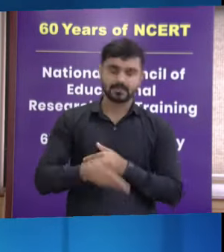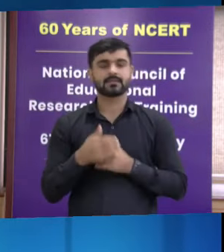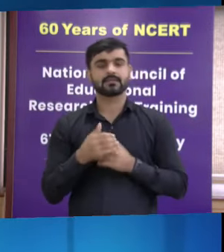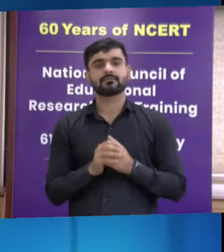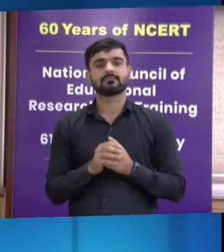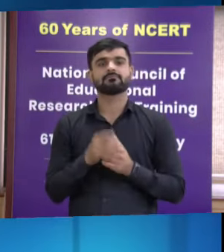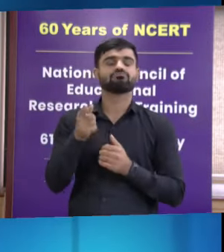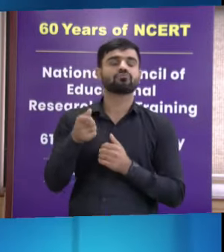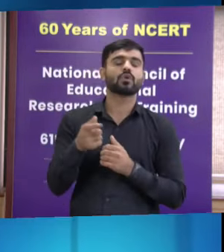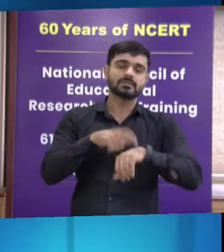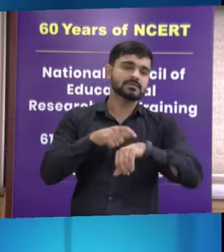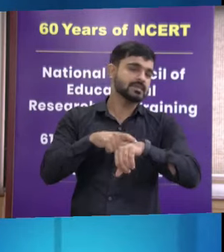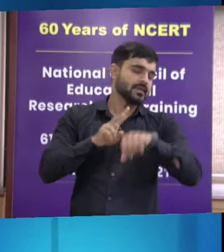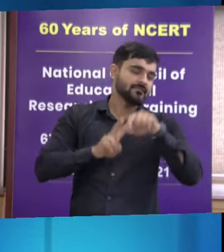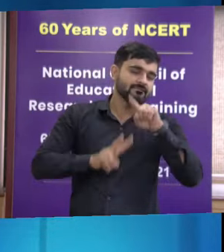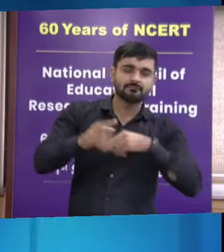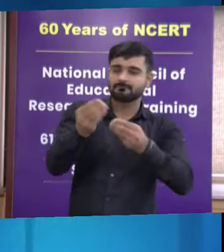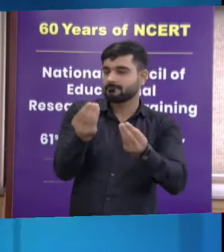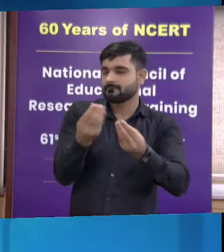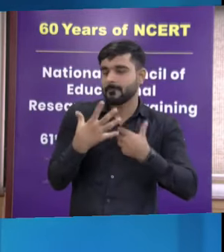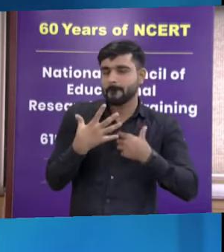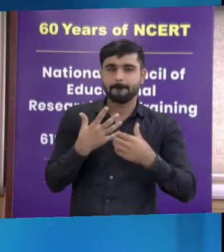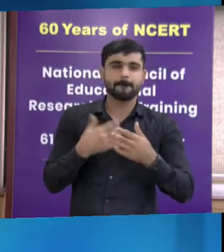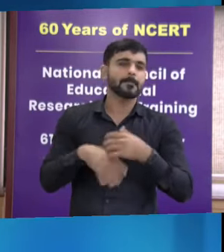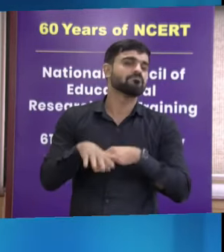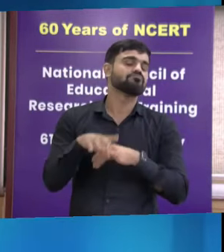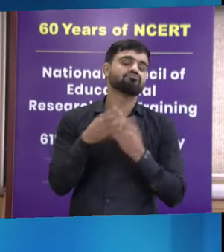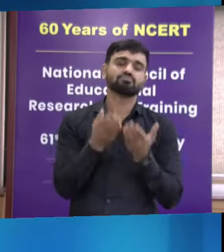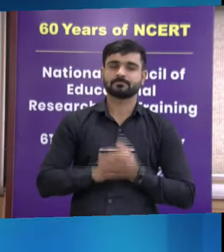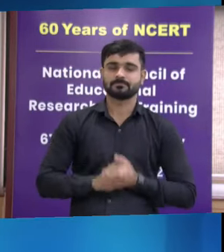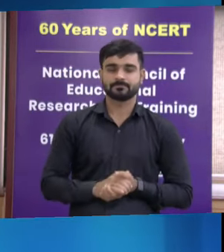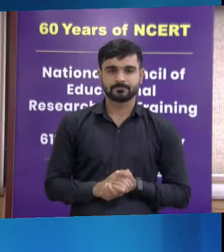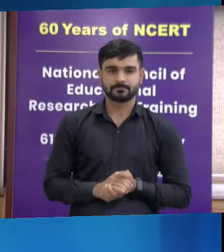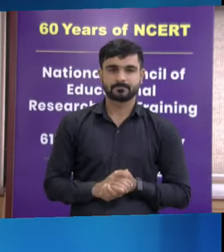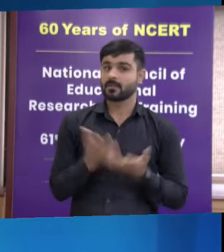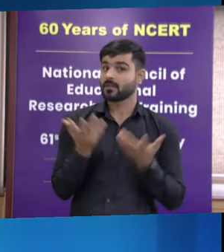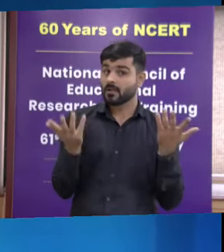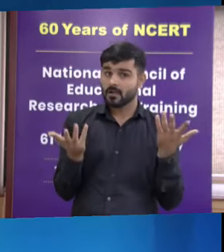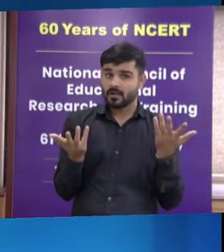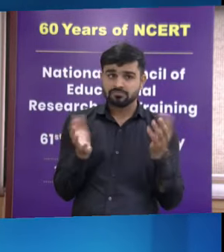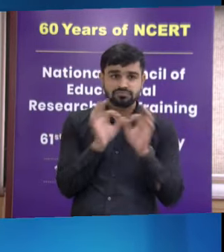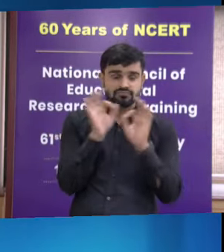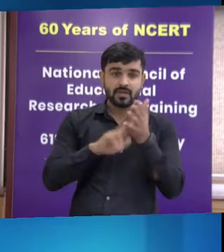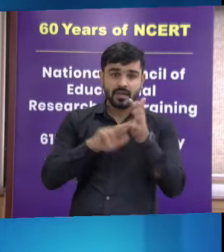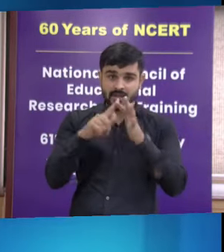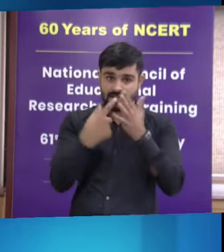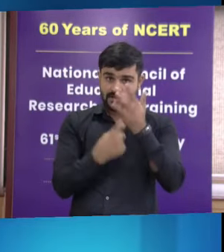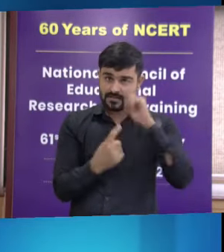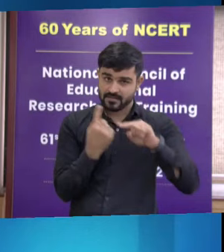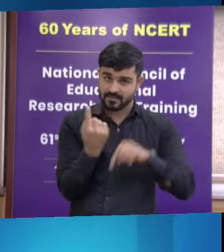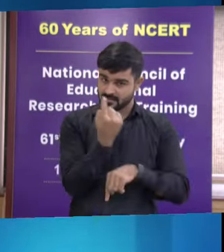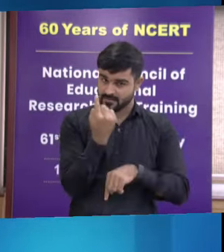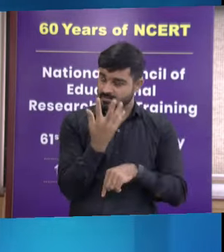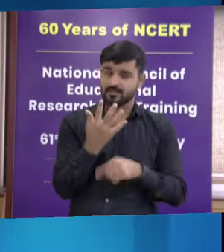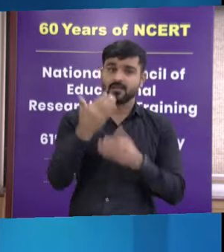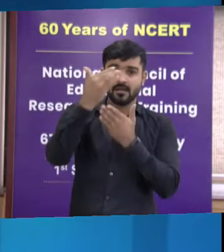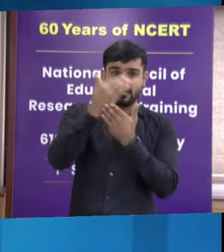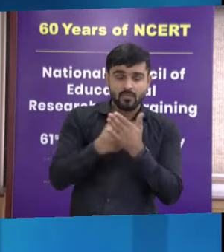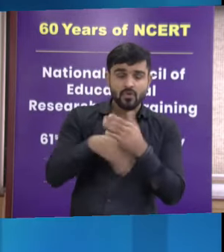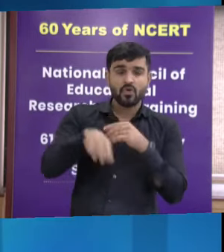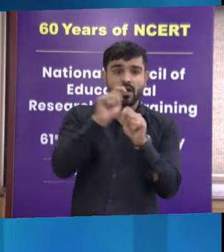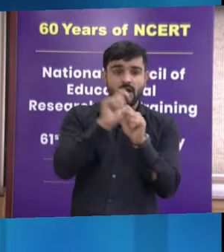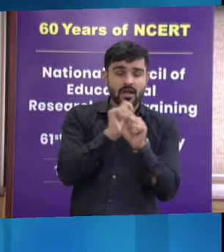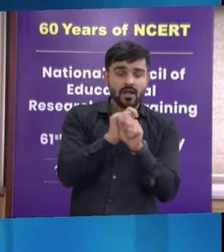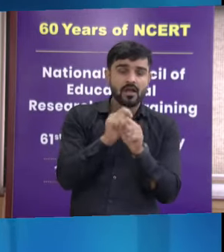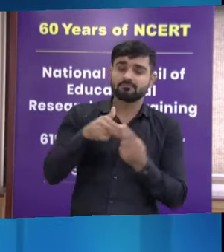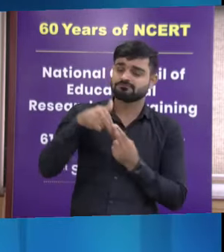अपने बहुमूल्य समय से समय निकालकर न केवल सीआरटी के कार्यों के बारे में